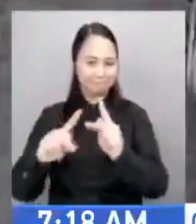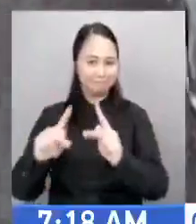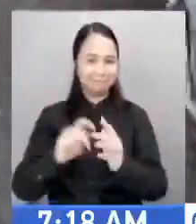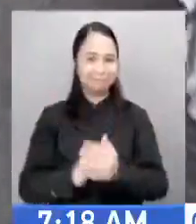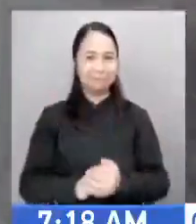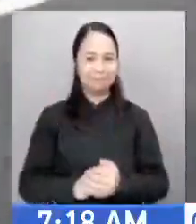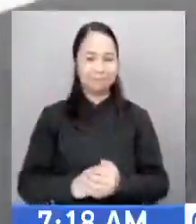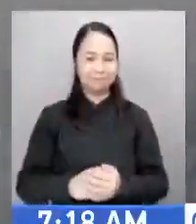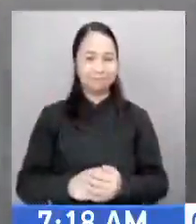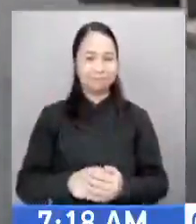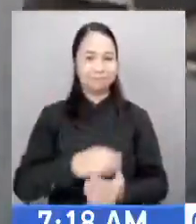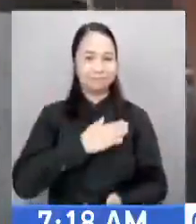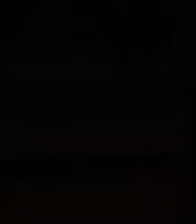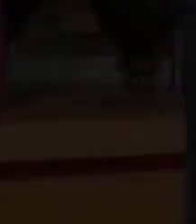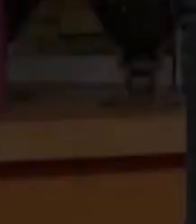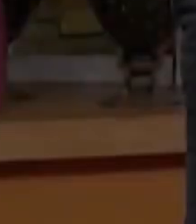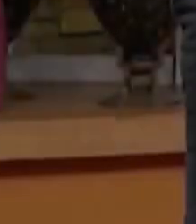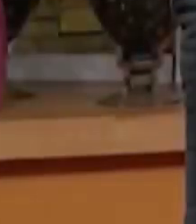sa Pilipino.